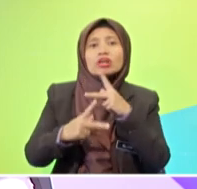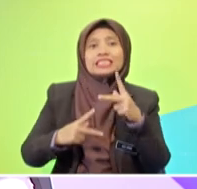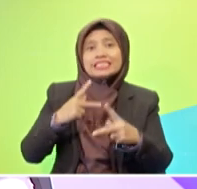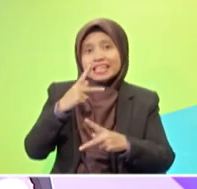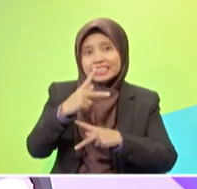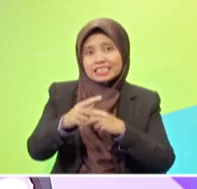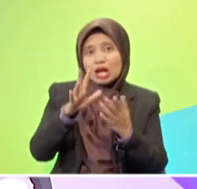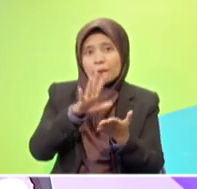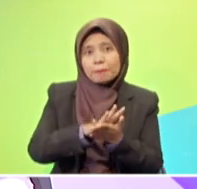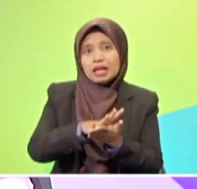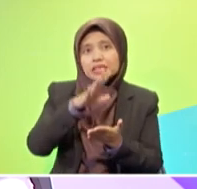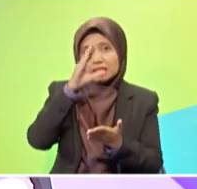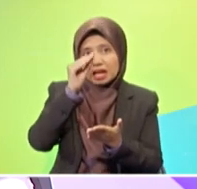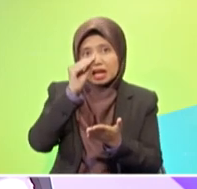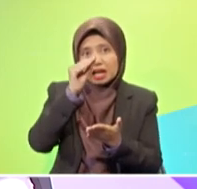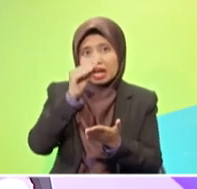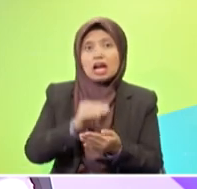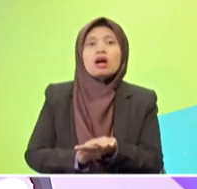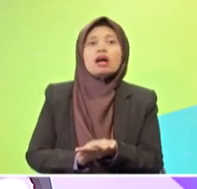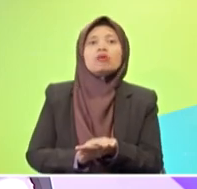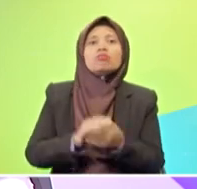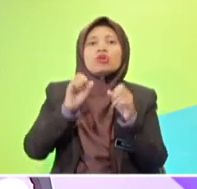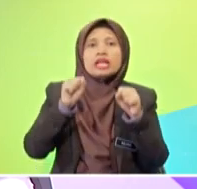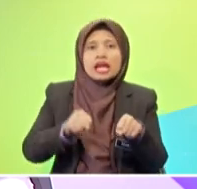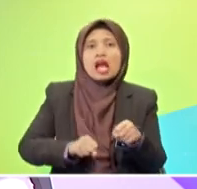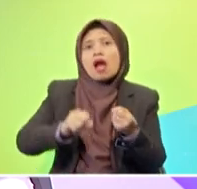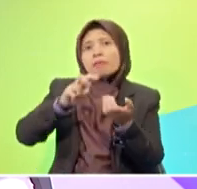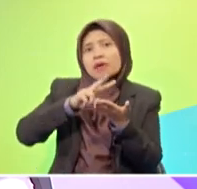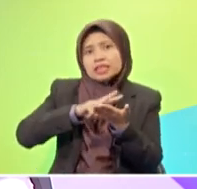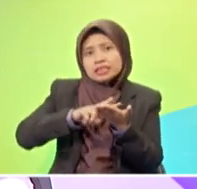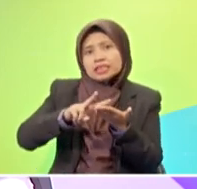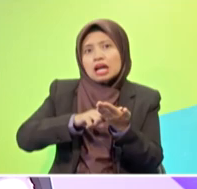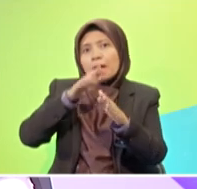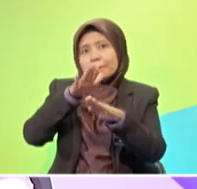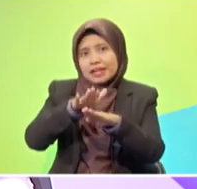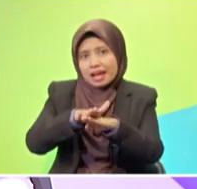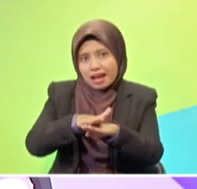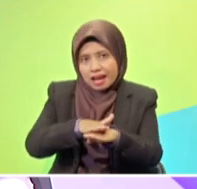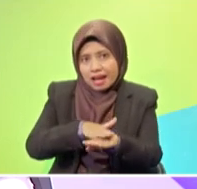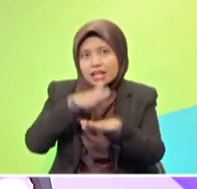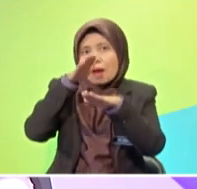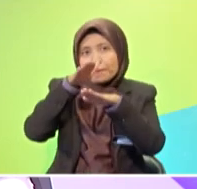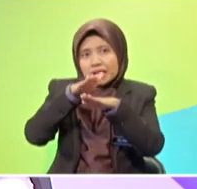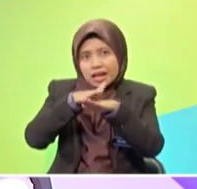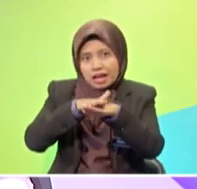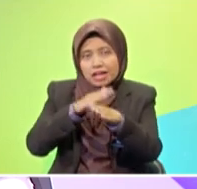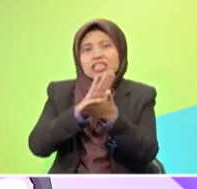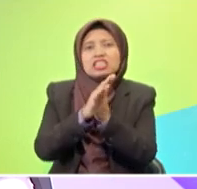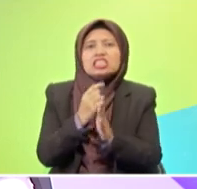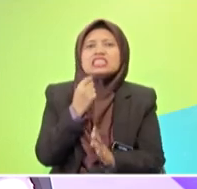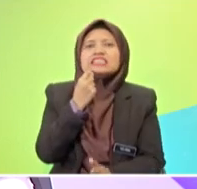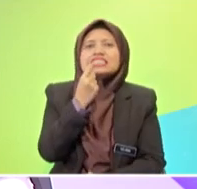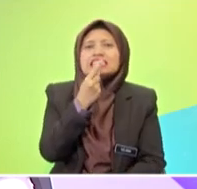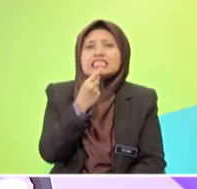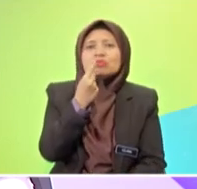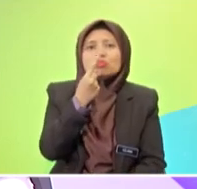bilevera hendak membaca baca perlahan perlahan sedikit satu-satu supaya sebutan itu lebih jelas dan bulat